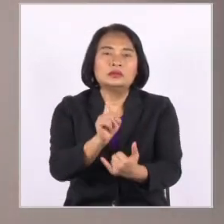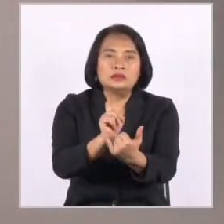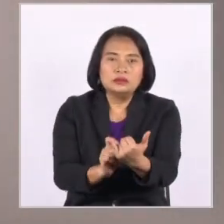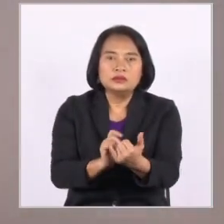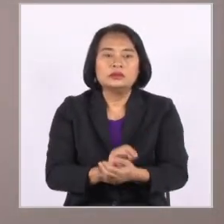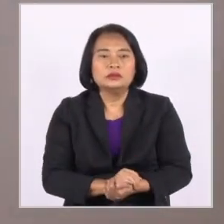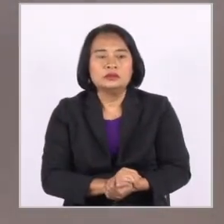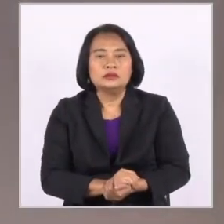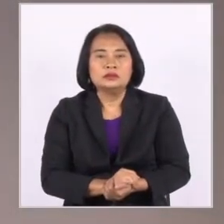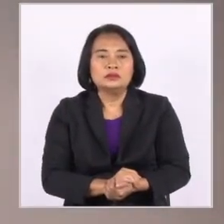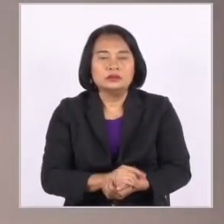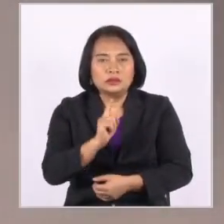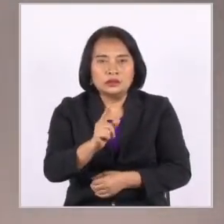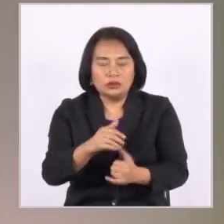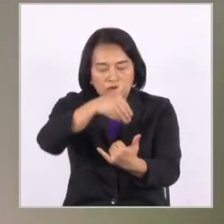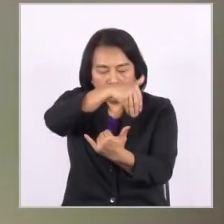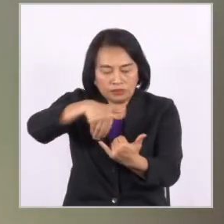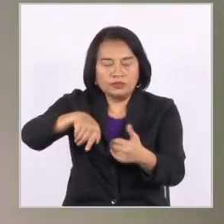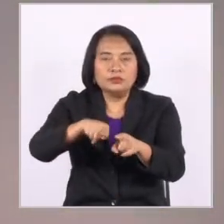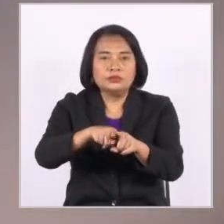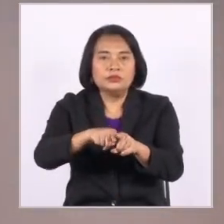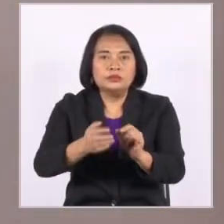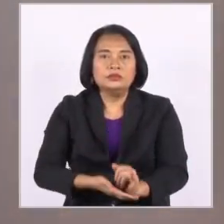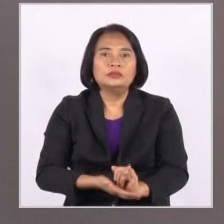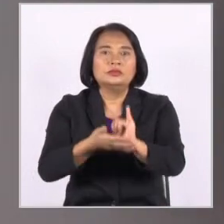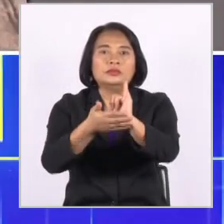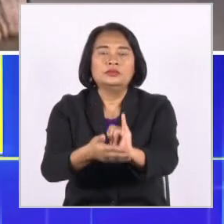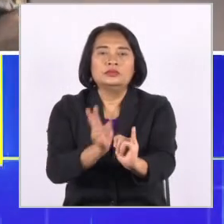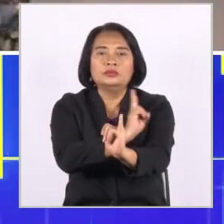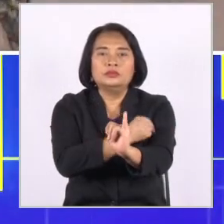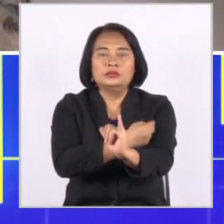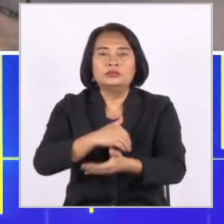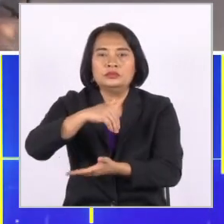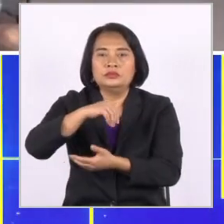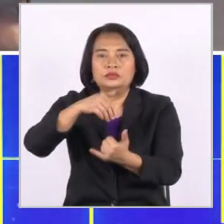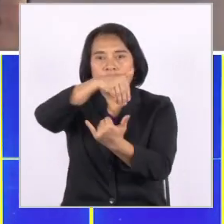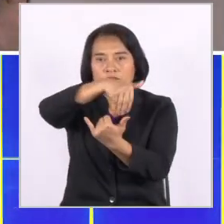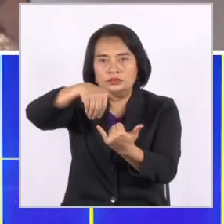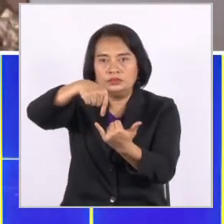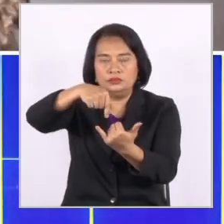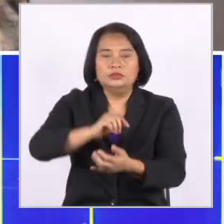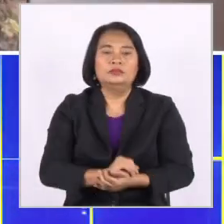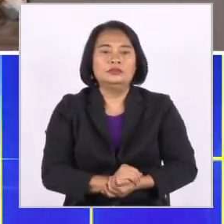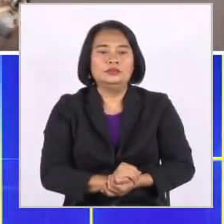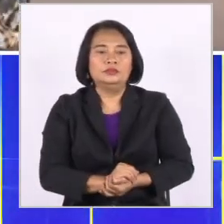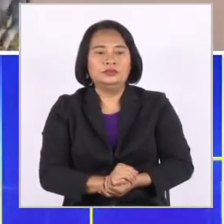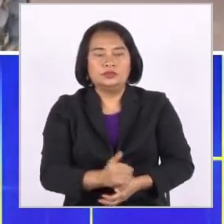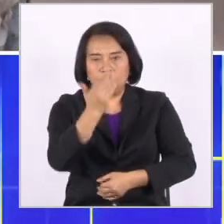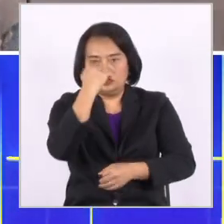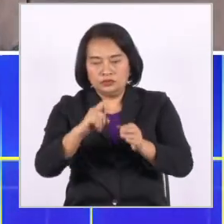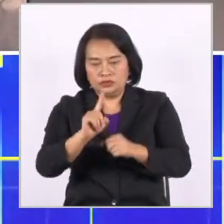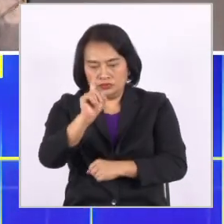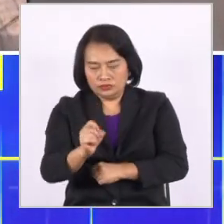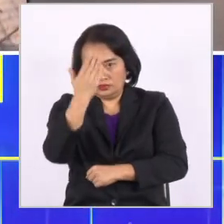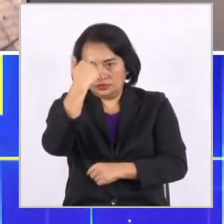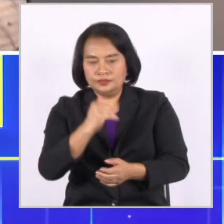อย่างเดียวนะคะก็ต้องได้รับการชันสูตรนี่เขาส่งไปให้ทางสัตวแพทย์คณะเกษตรเนี่ยชันสูตรแล้วว่าสาเหตุการตายเนี่ยเกิดจากอะไร